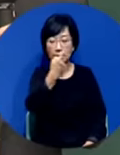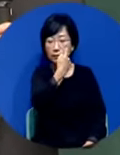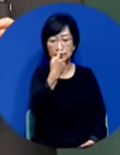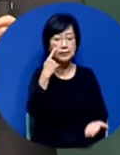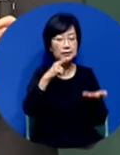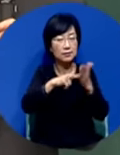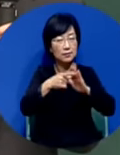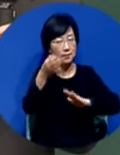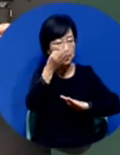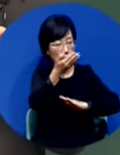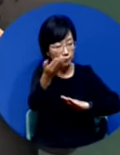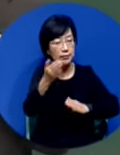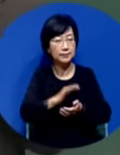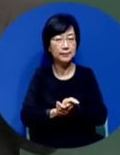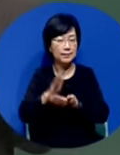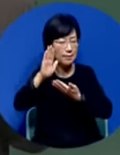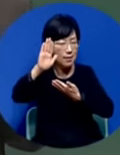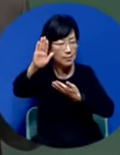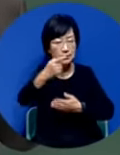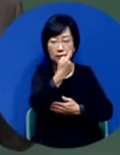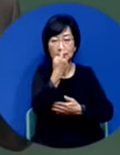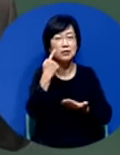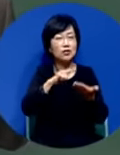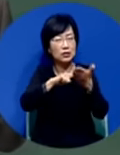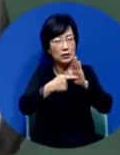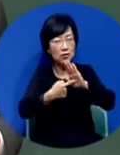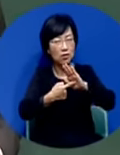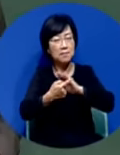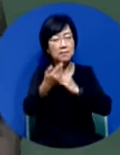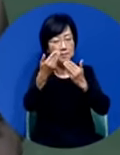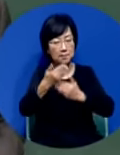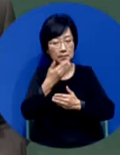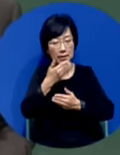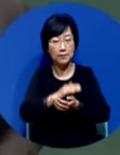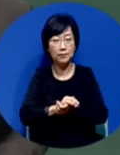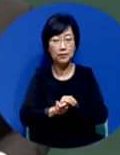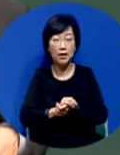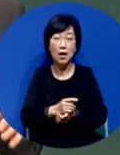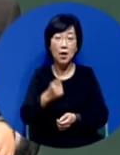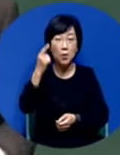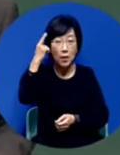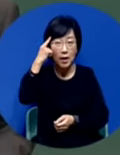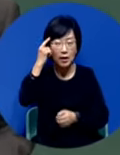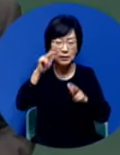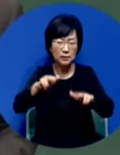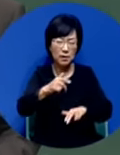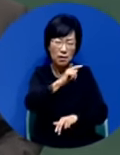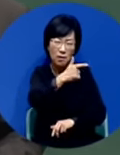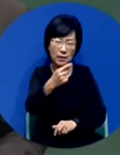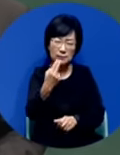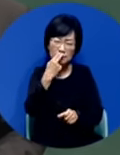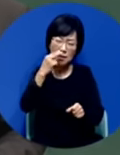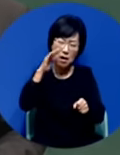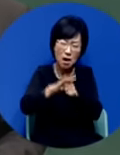我们没有讲什么，因为会有证据到来的。 증거 올 거니까. 会有证据到来。 하도 하도 기가 찬 소리들 많이 하고 하도 많이. 증거 올